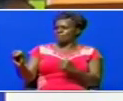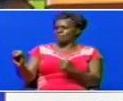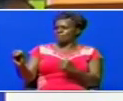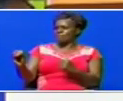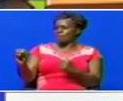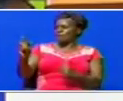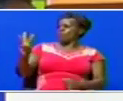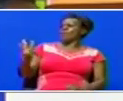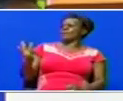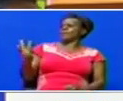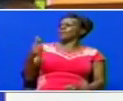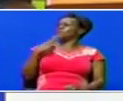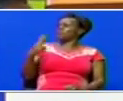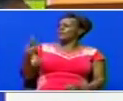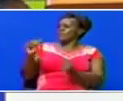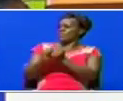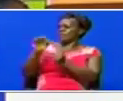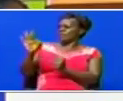Michael Wainaina, 213,